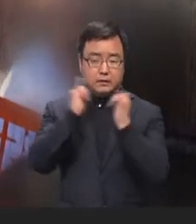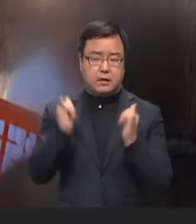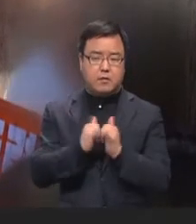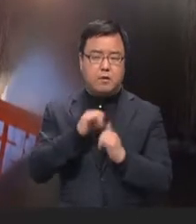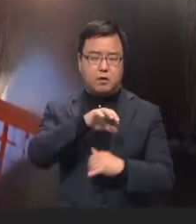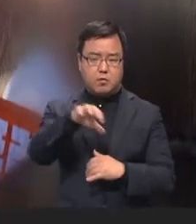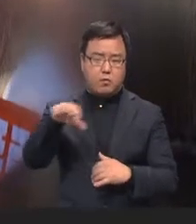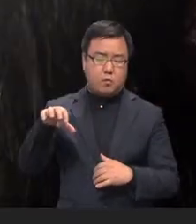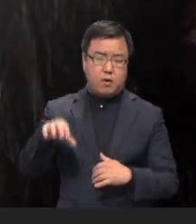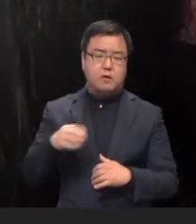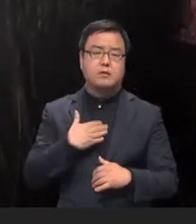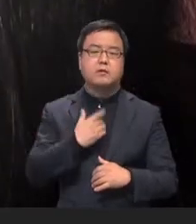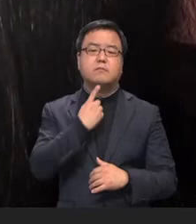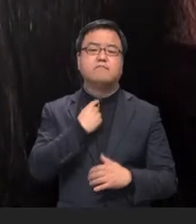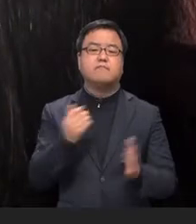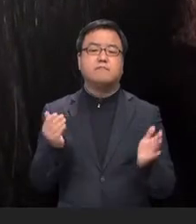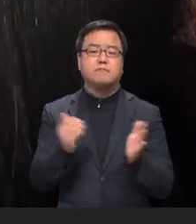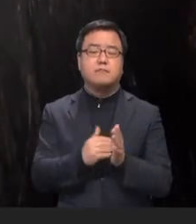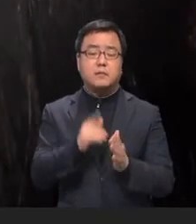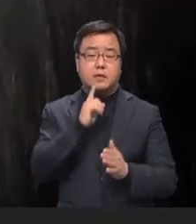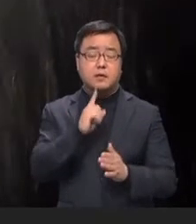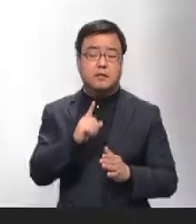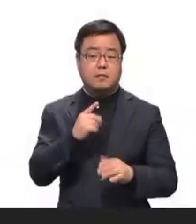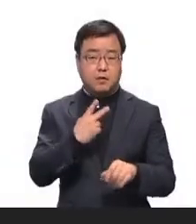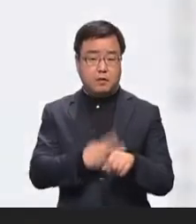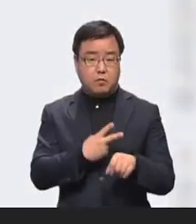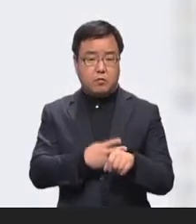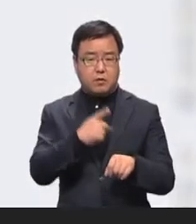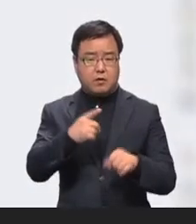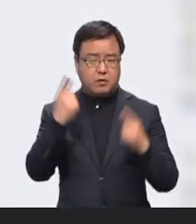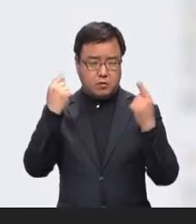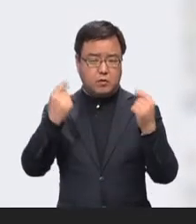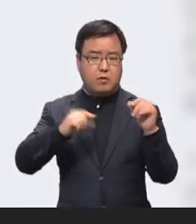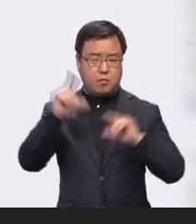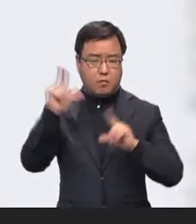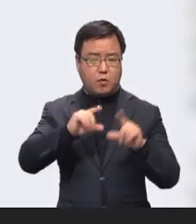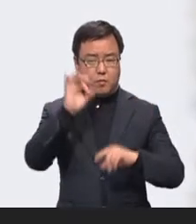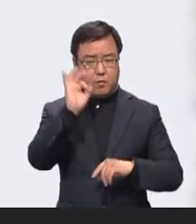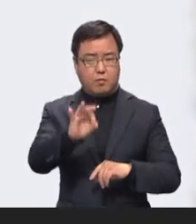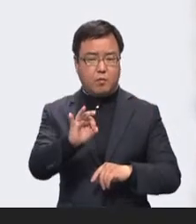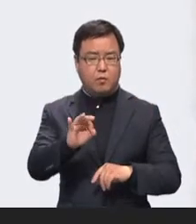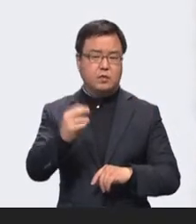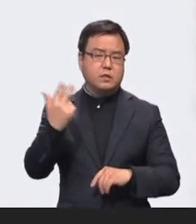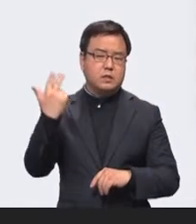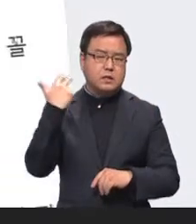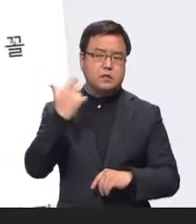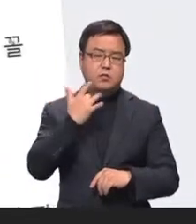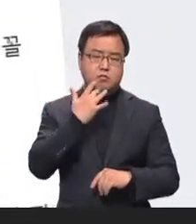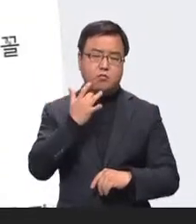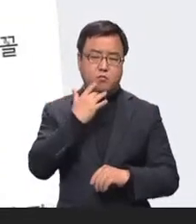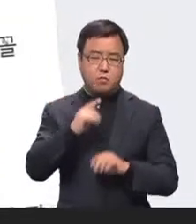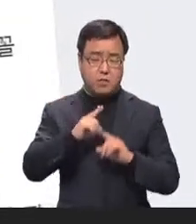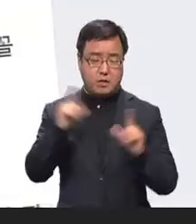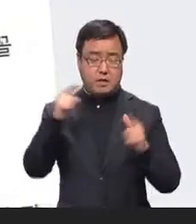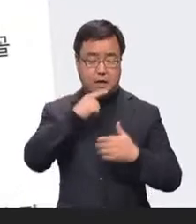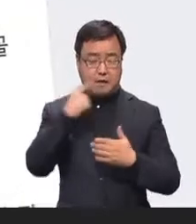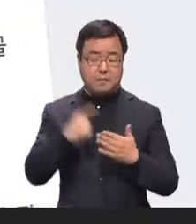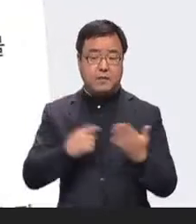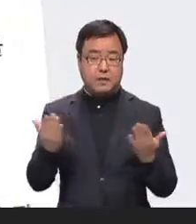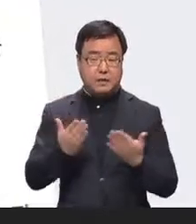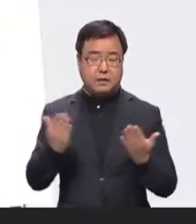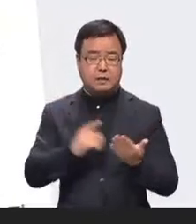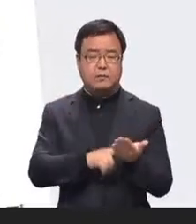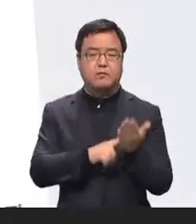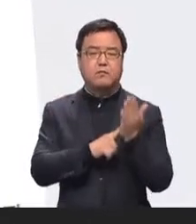a 교사가 아직 교단에 있는 모습을 보며 어진 신 지난주 화요일 sns 에 피해 사실을 폭로했습니다